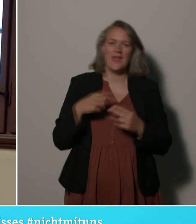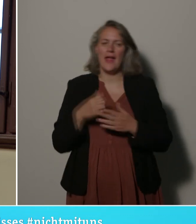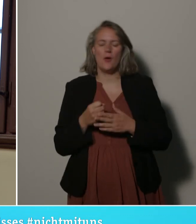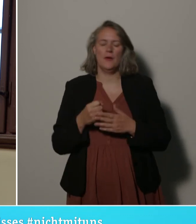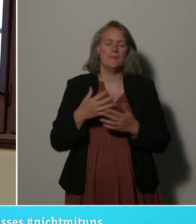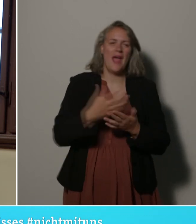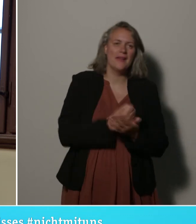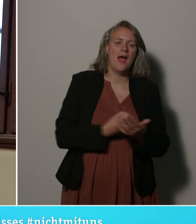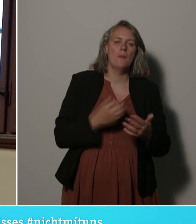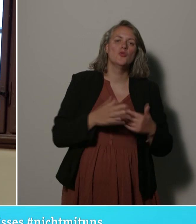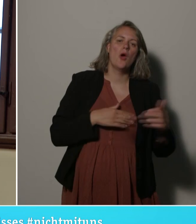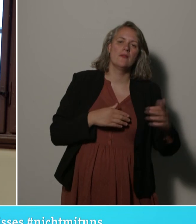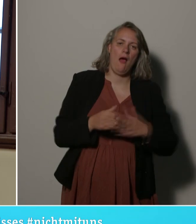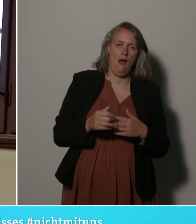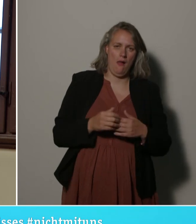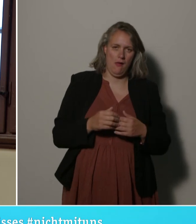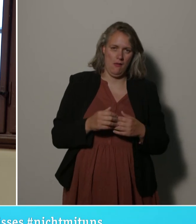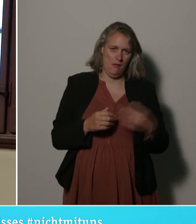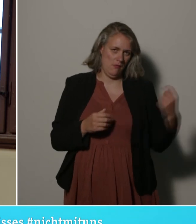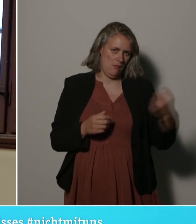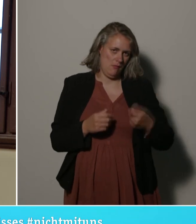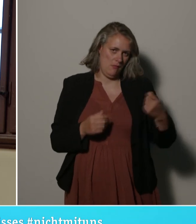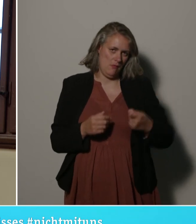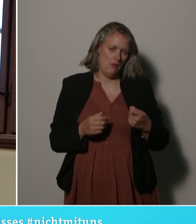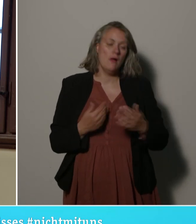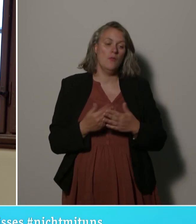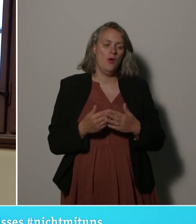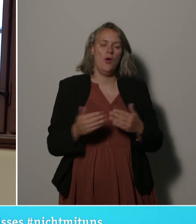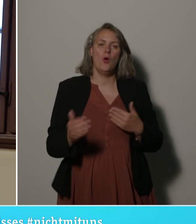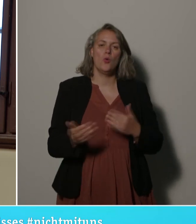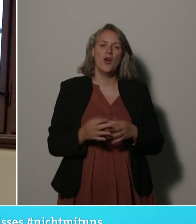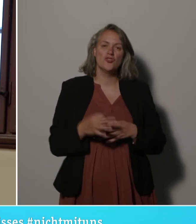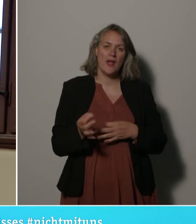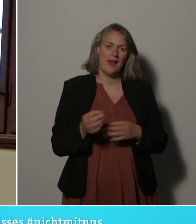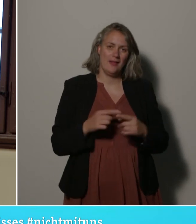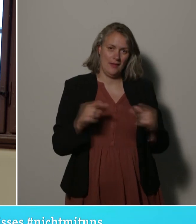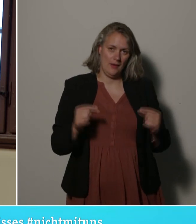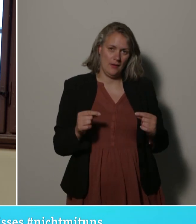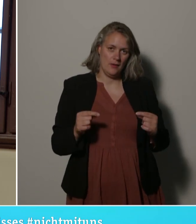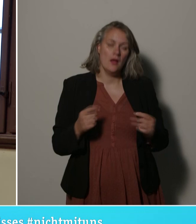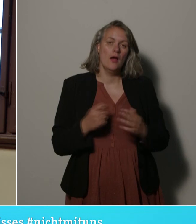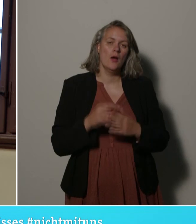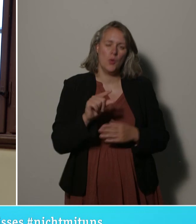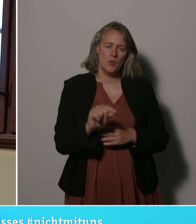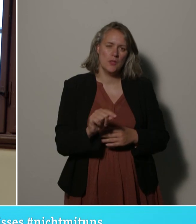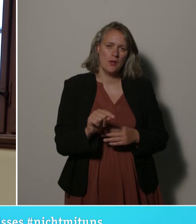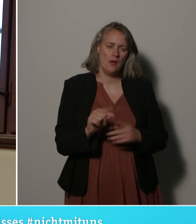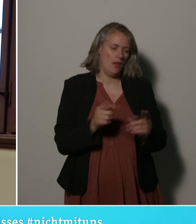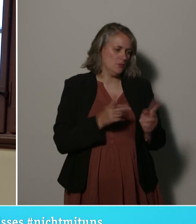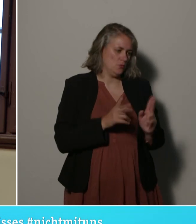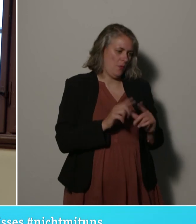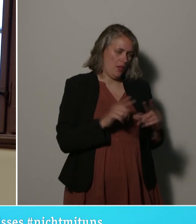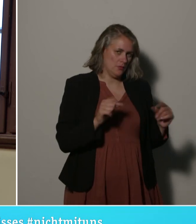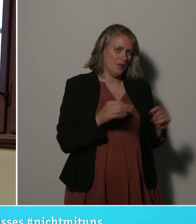einnahmeneutral aufgebaut. Das heißt, wenn ich ein Kurzstreckenticket einführe, was preiswerter ist als das bisherige, als